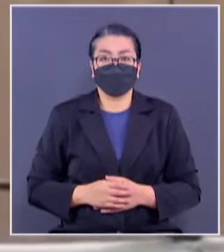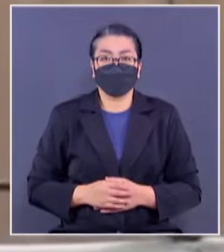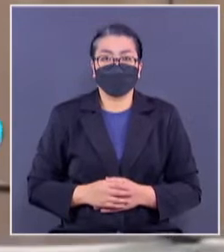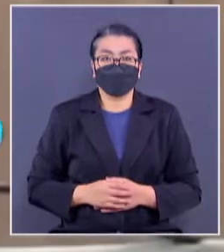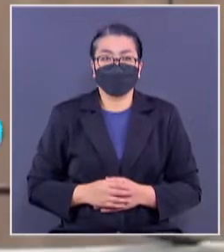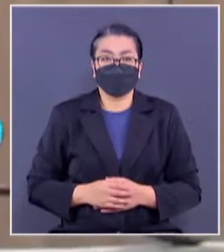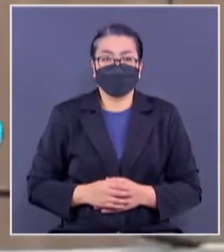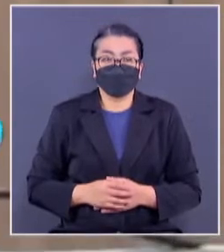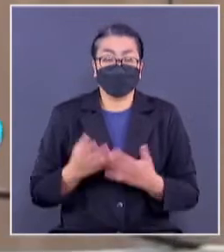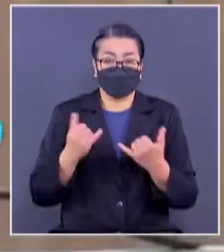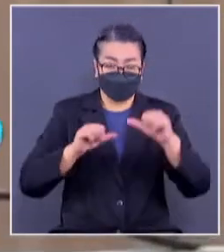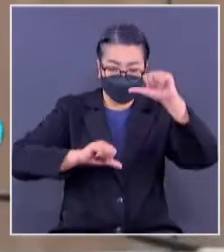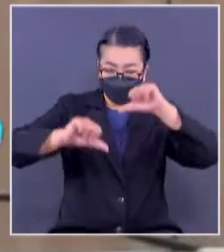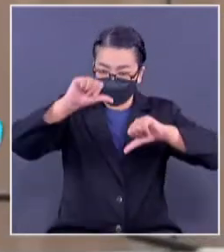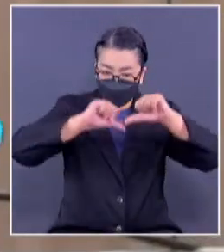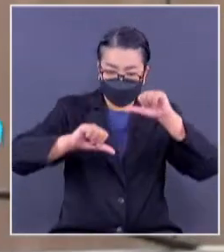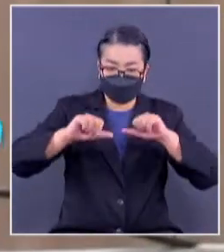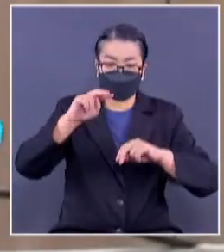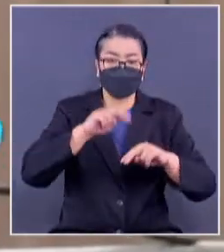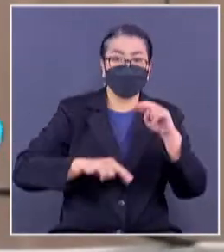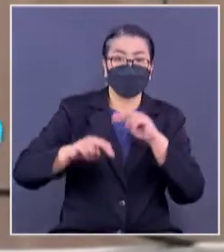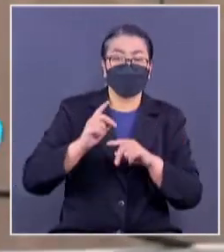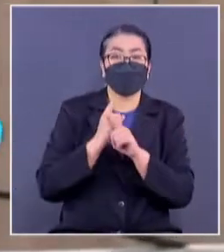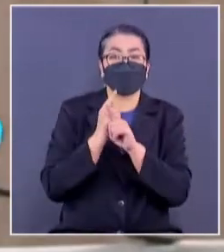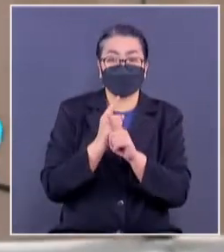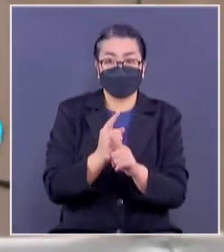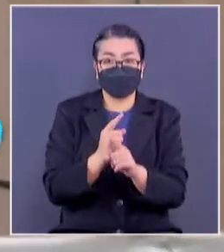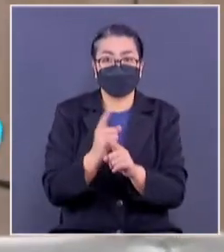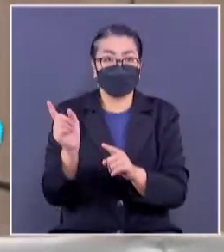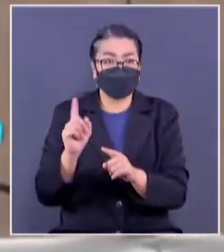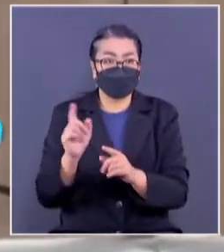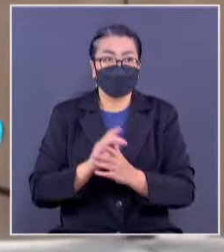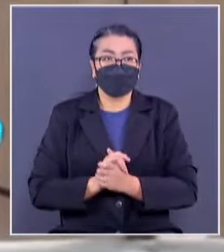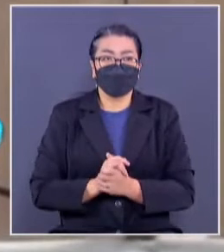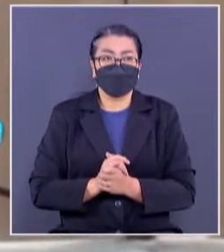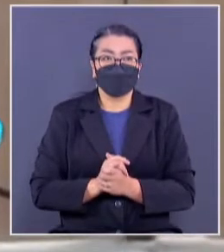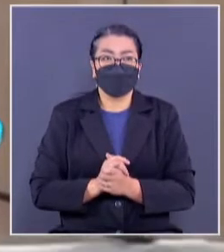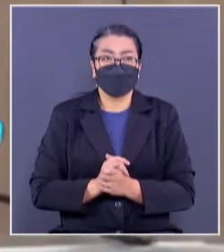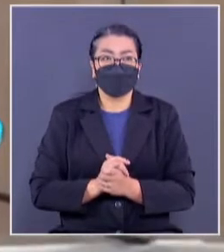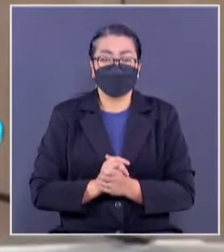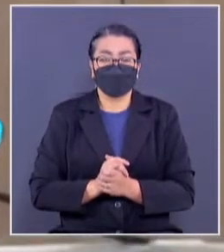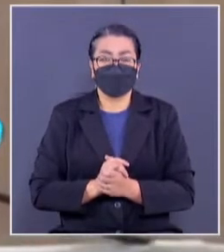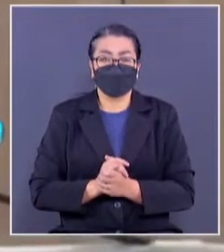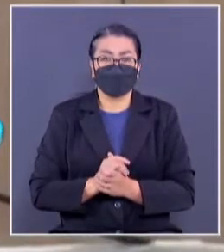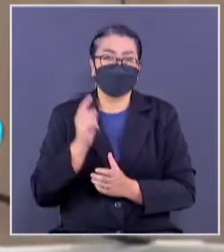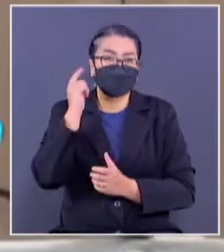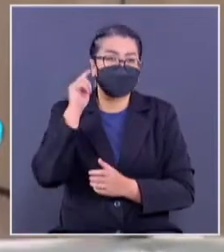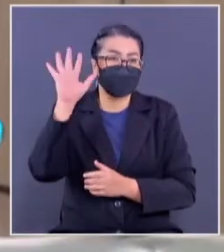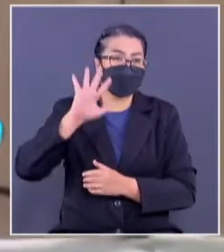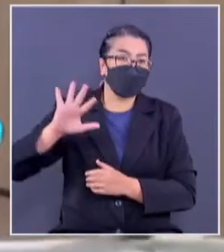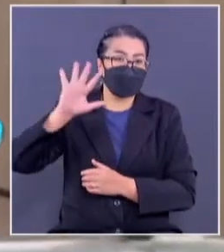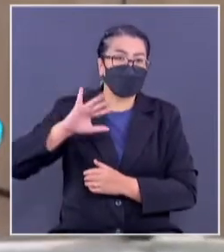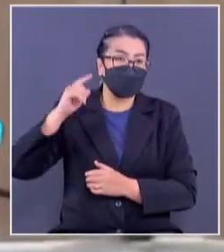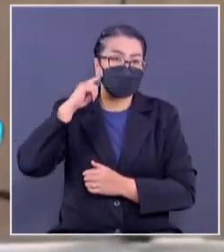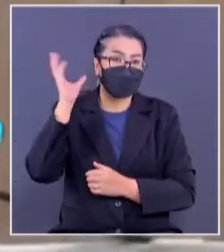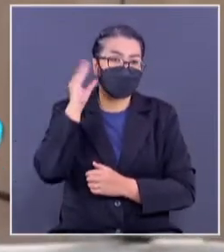ทยาศาสตร์การใช้งานเหยื่อถามซึ่งกำลังเร่งรัดเวลาอยู่แต่ว่า